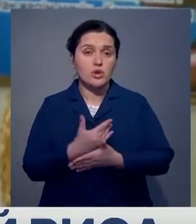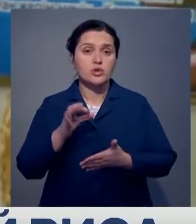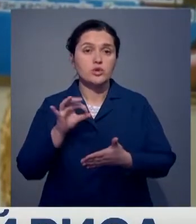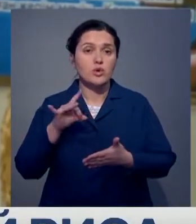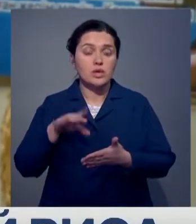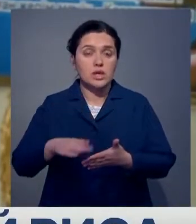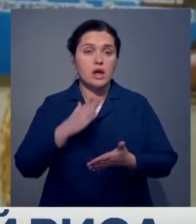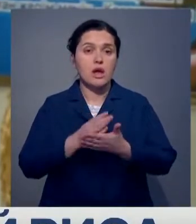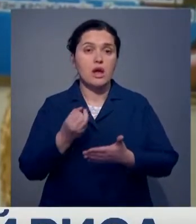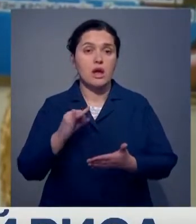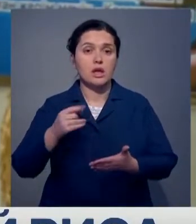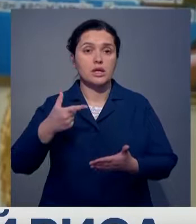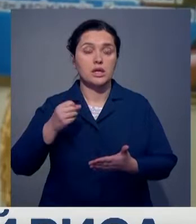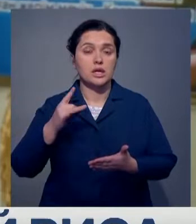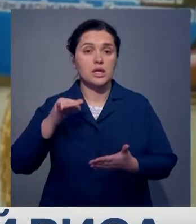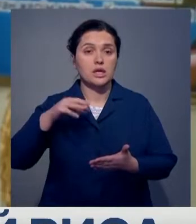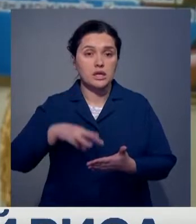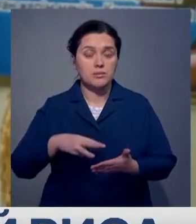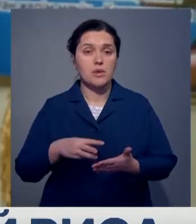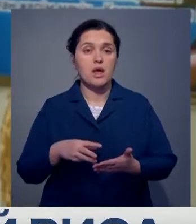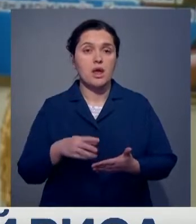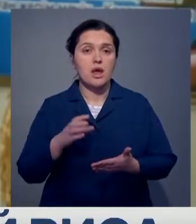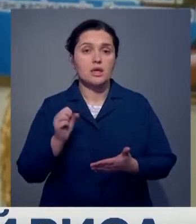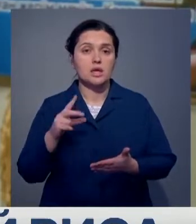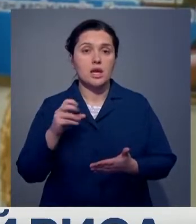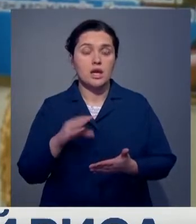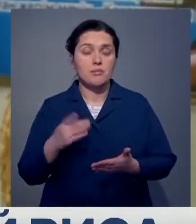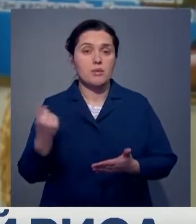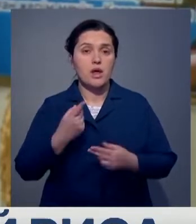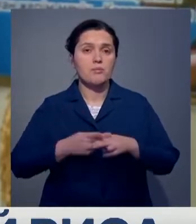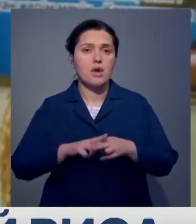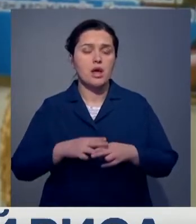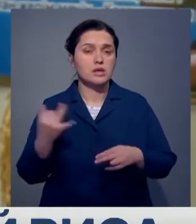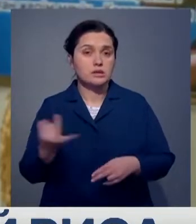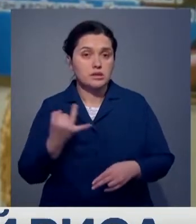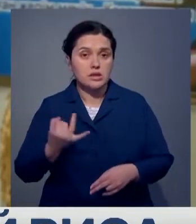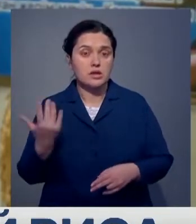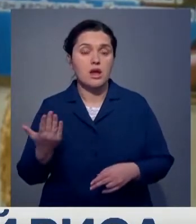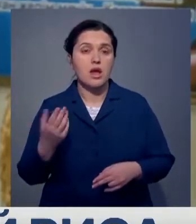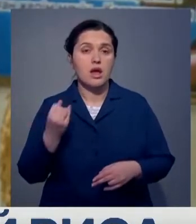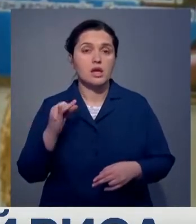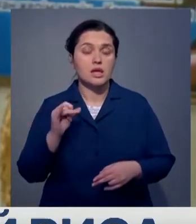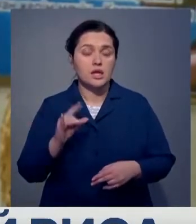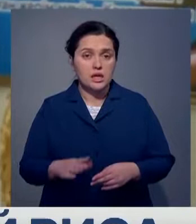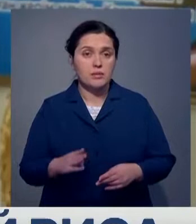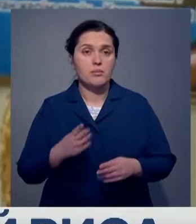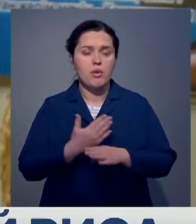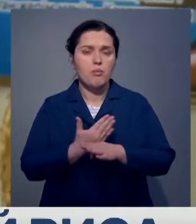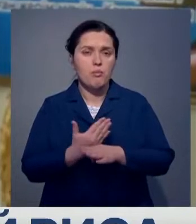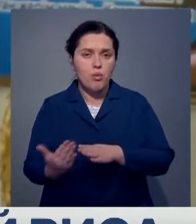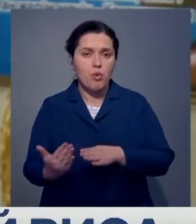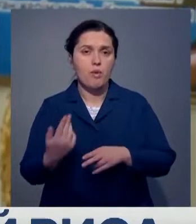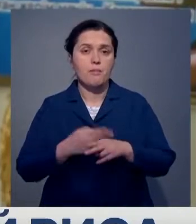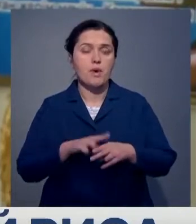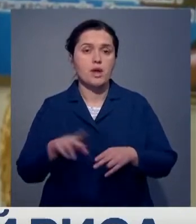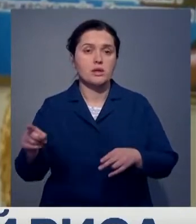сырсулы, айгерим и салема-1, которые вызвали огромный интерес со стороны аграриев. К примеру, айгерим созревает поздно, но он крупнозернистый